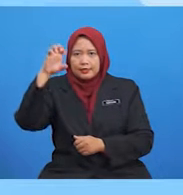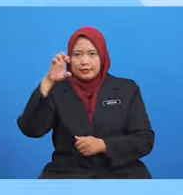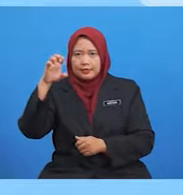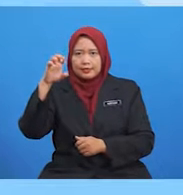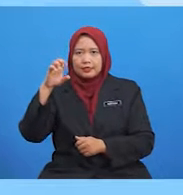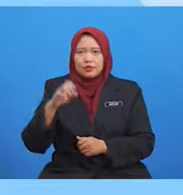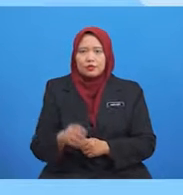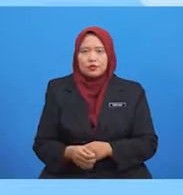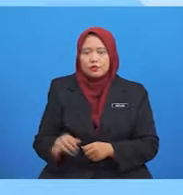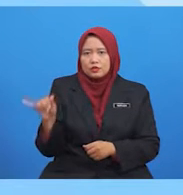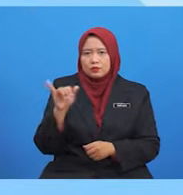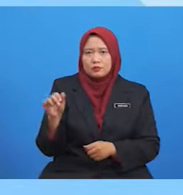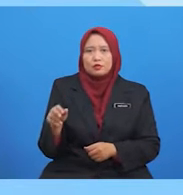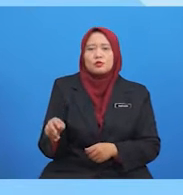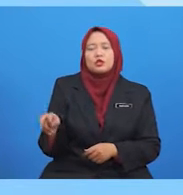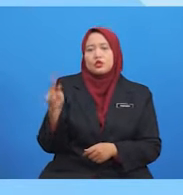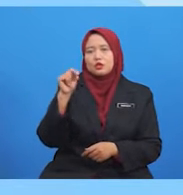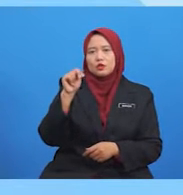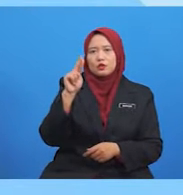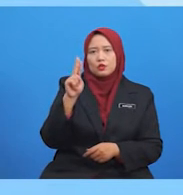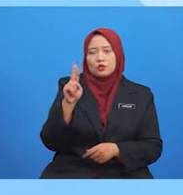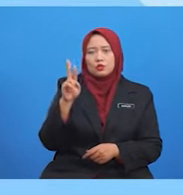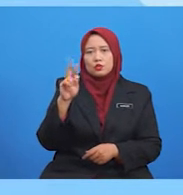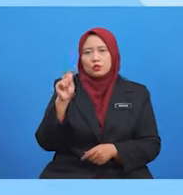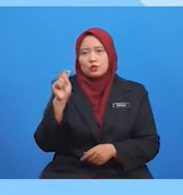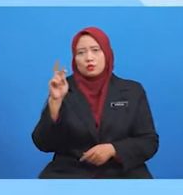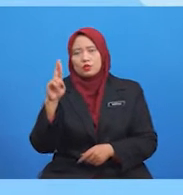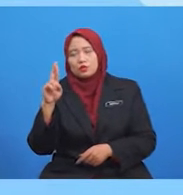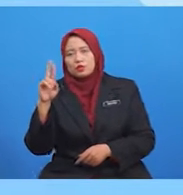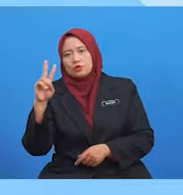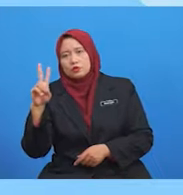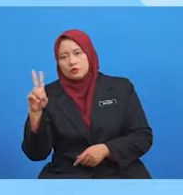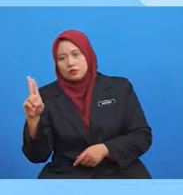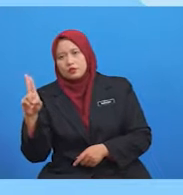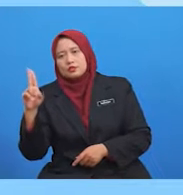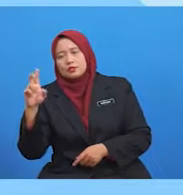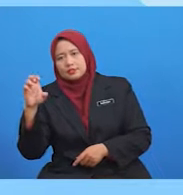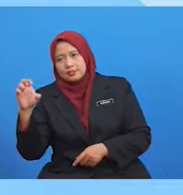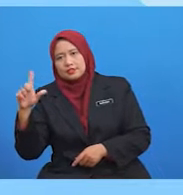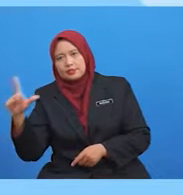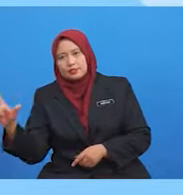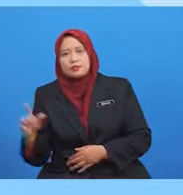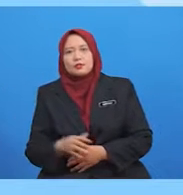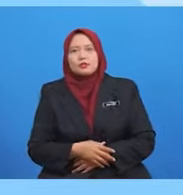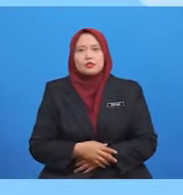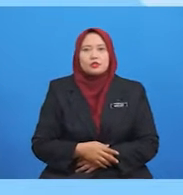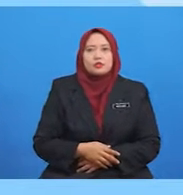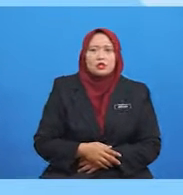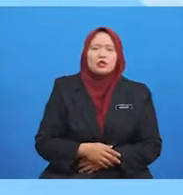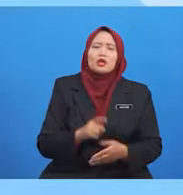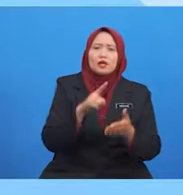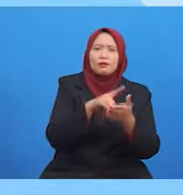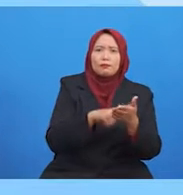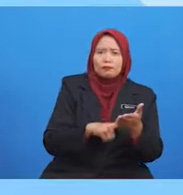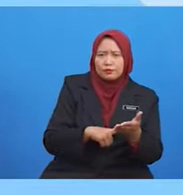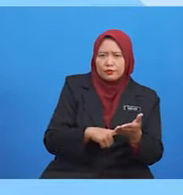Sekarang, mari kita lihat apa itu ion. apabila suatu atom menderma